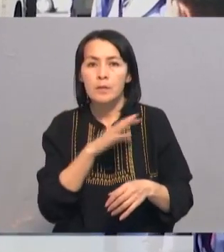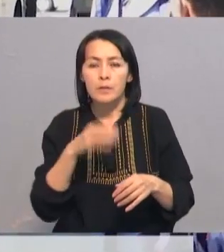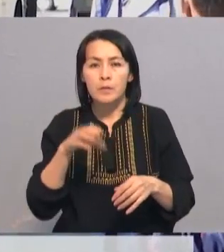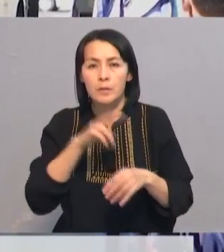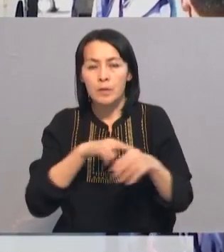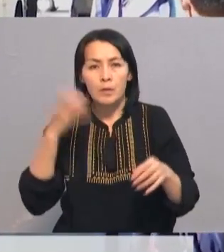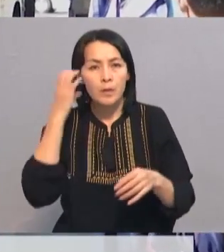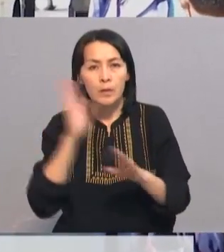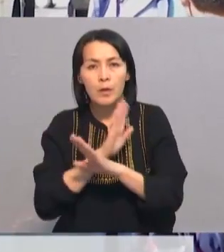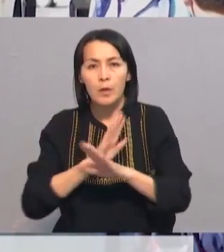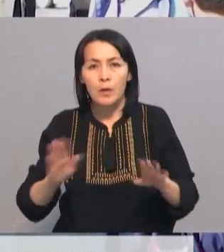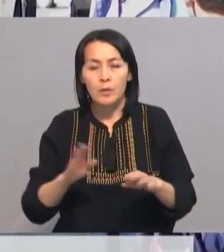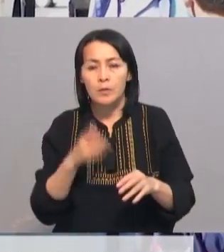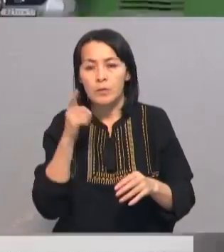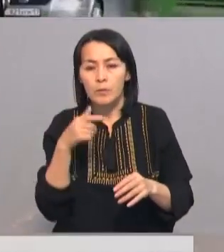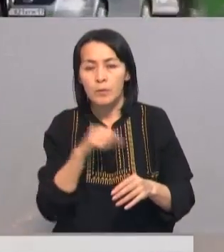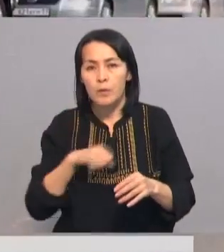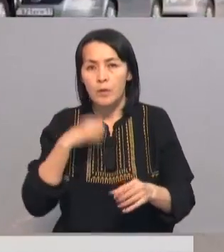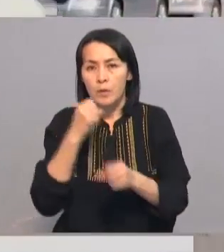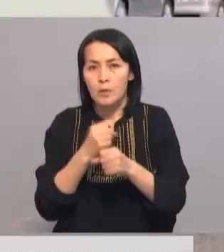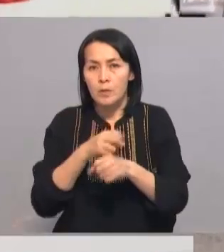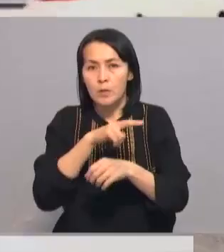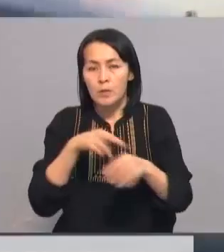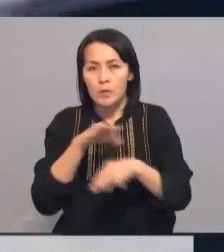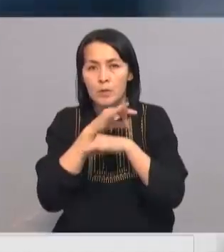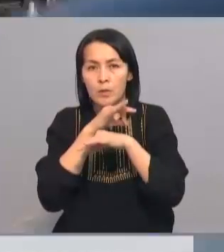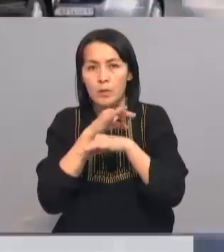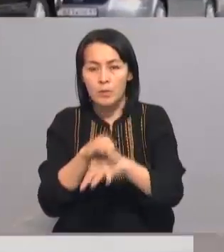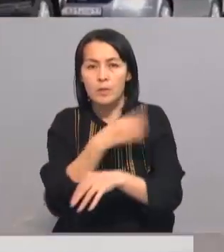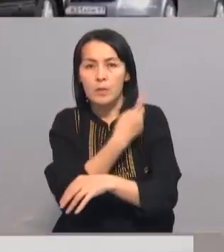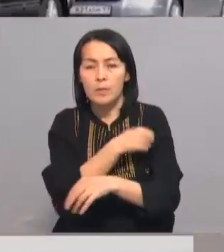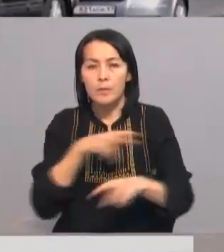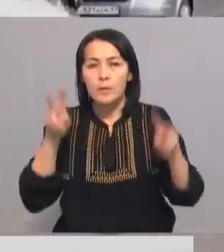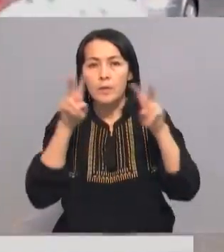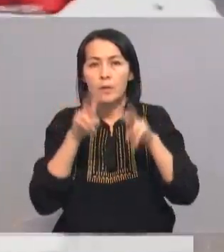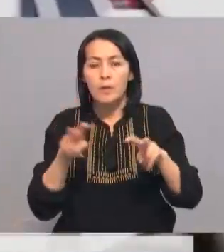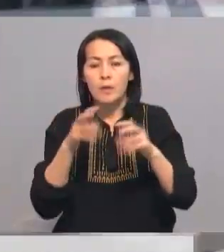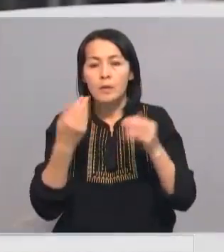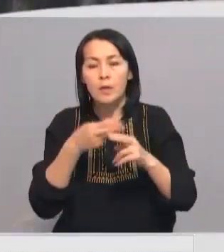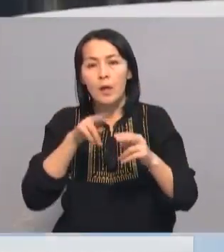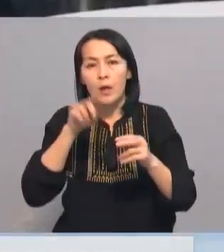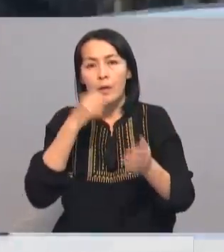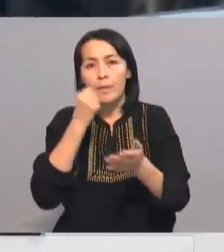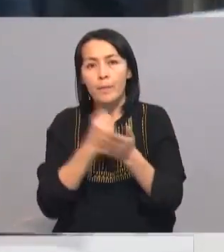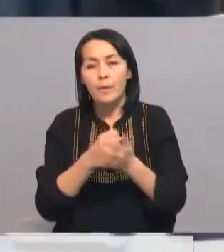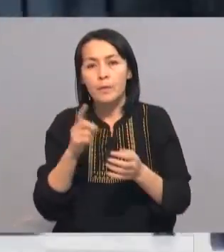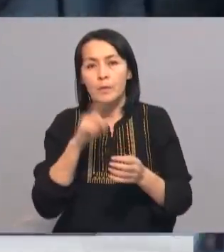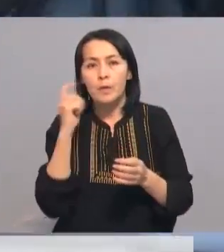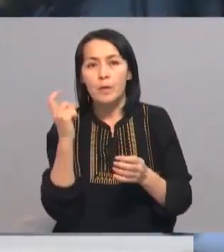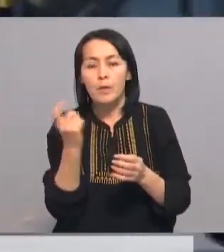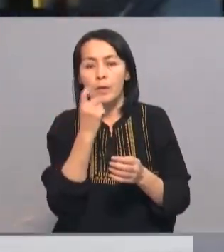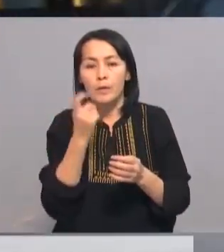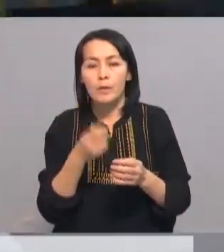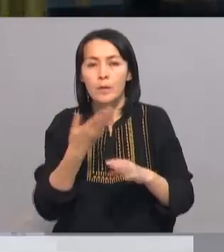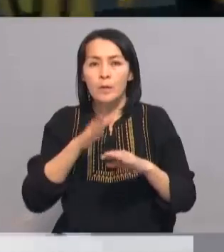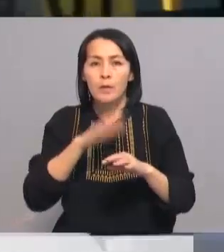подчинялся сотрудникам полиции, грубо себя вел. Стражи порядка доставили мужчину на медицинское освидетельствование, которое подтвердило, что водитель находится